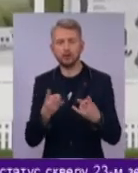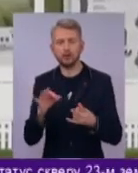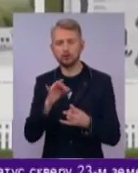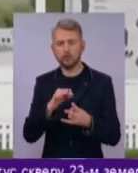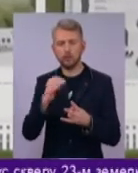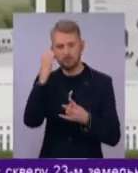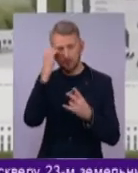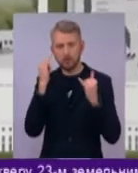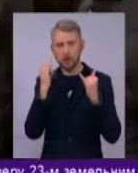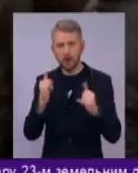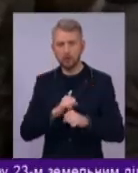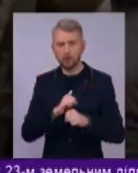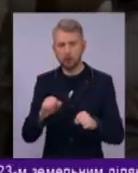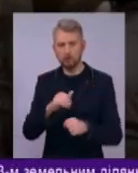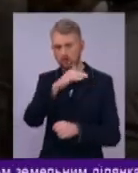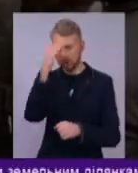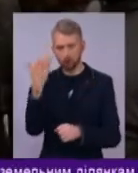меморіалу Героям Небесної Сотні.